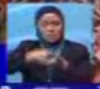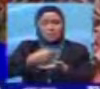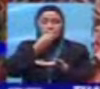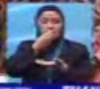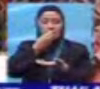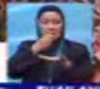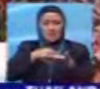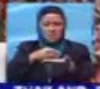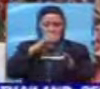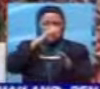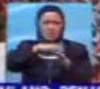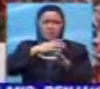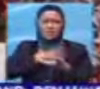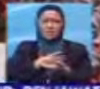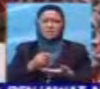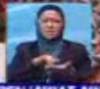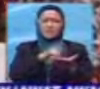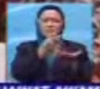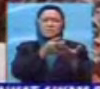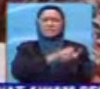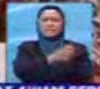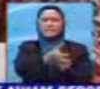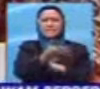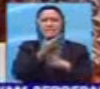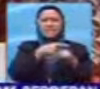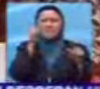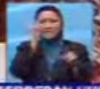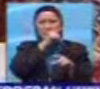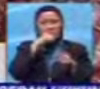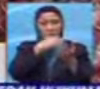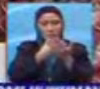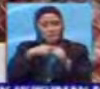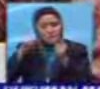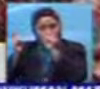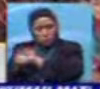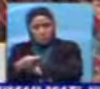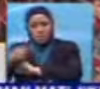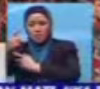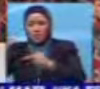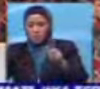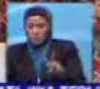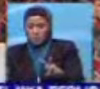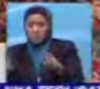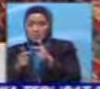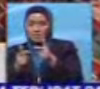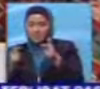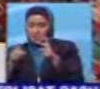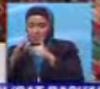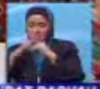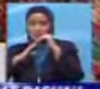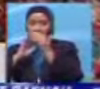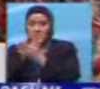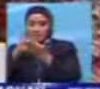gift pack dan juga senang dimakan. Apabila buka kotak tu, dia ruang dia besar dan tidak tumpah.